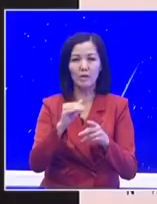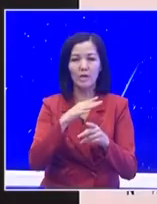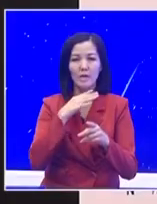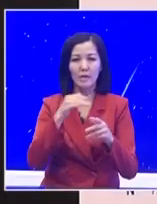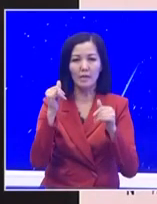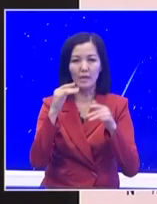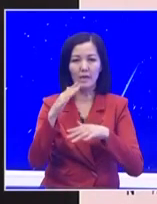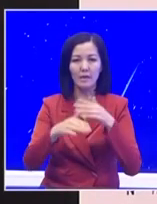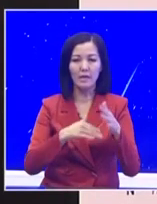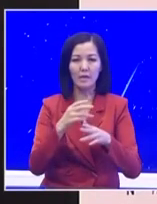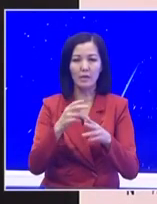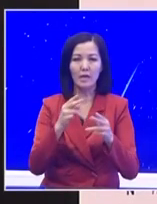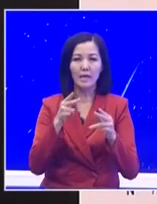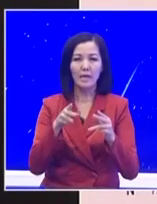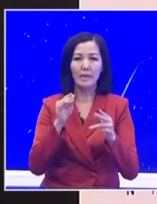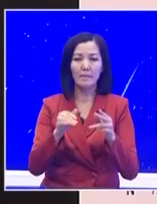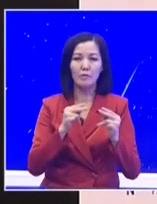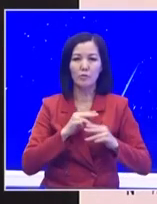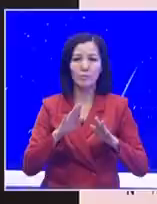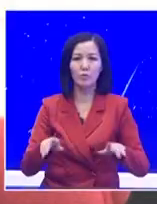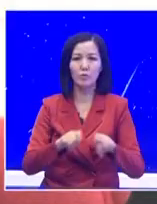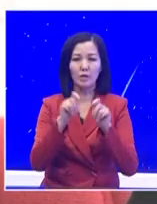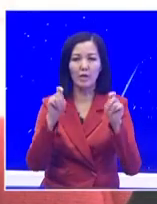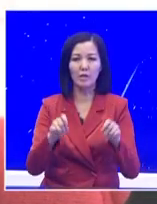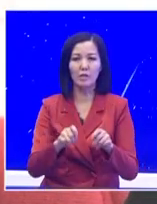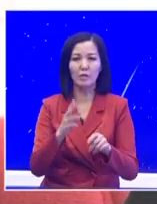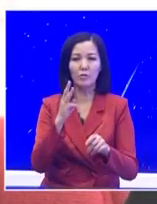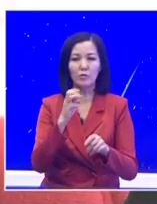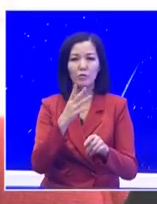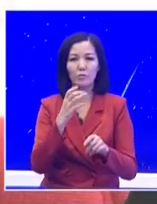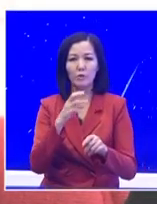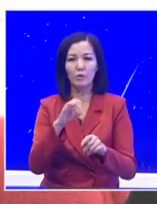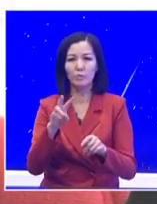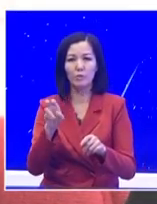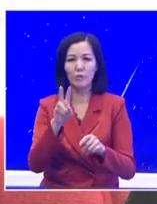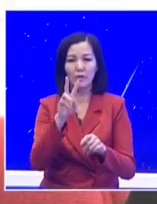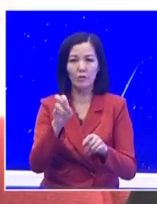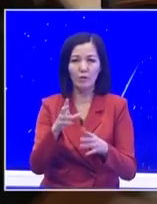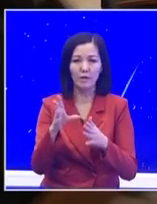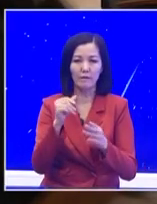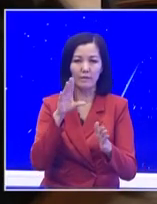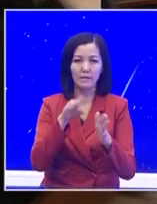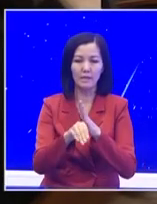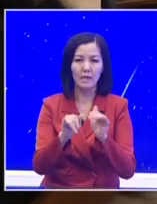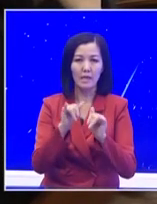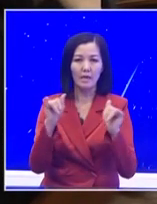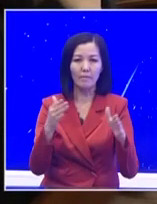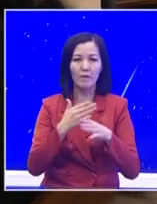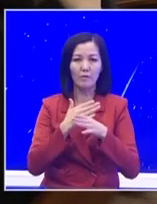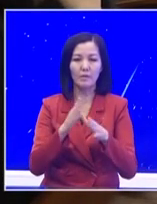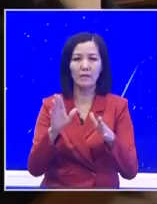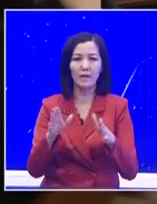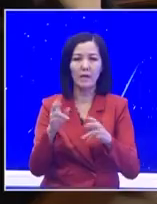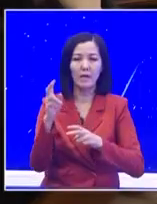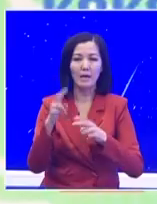мың жұмыс орнында. Инвестиция 300-500 миллион доллар аралығында. Кластерлік дамуға да ықпалы зор. Комбинат